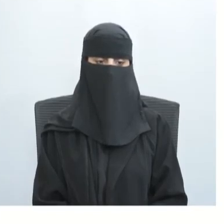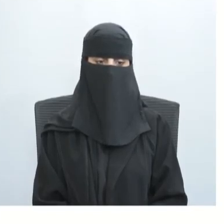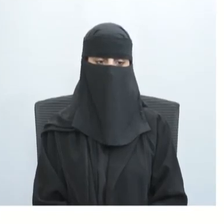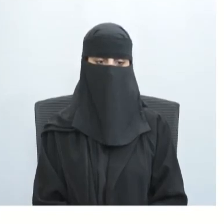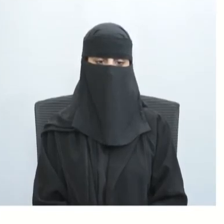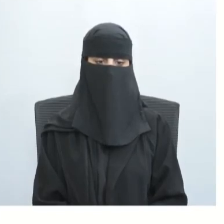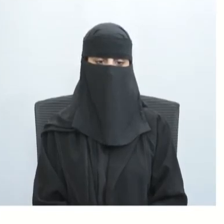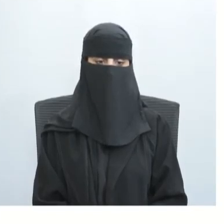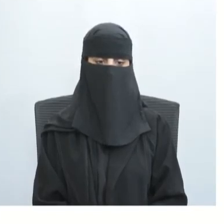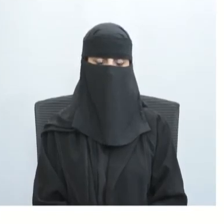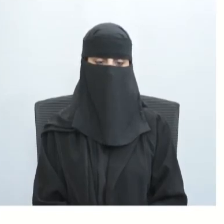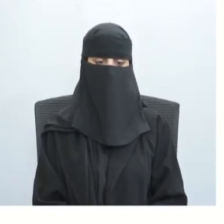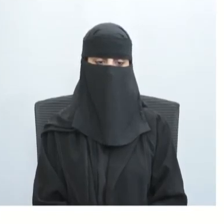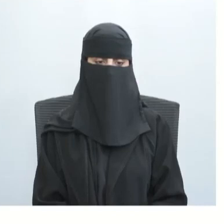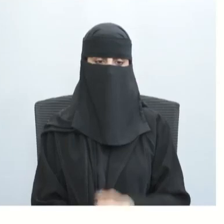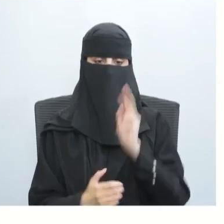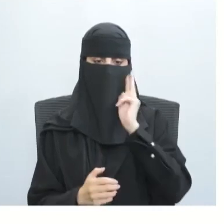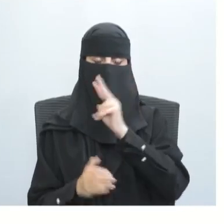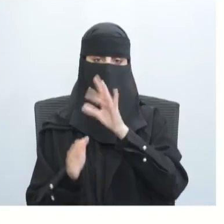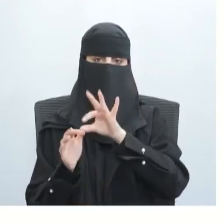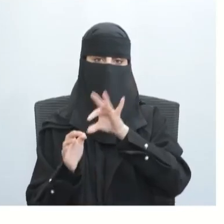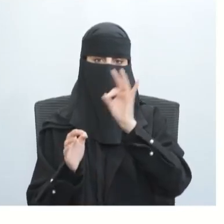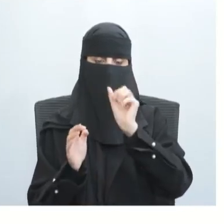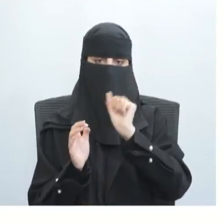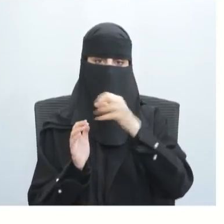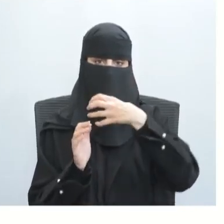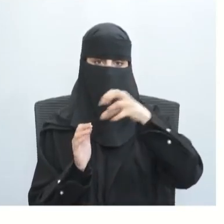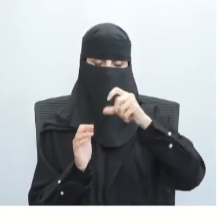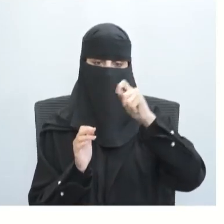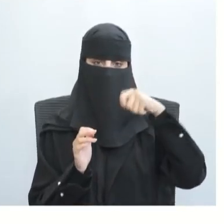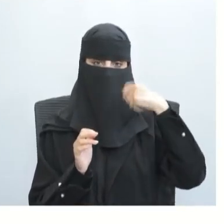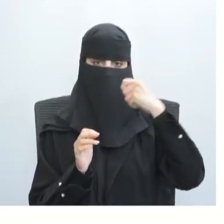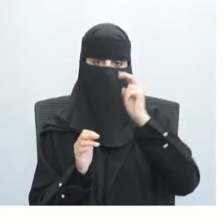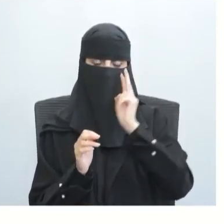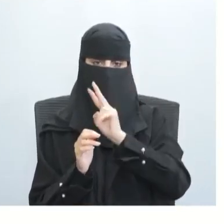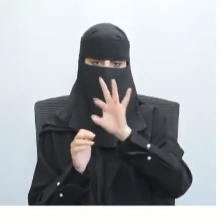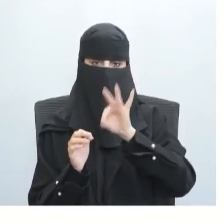نستطيع من سكوب نختار الفيديو فور